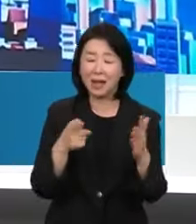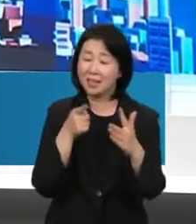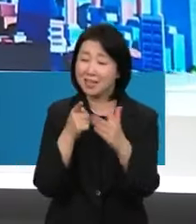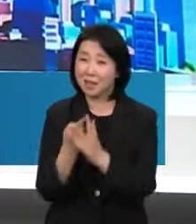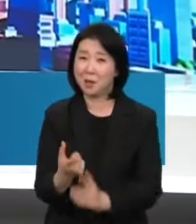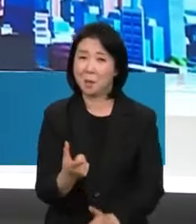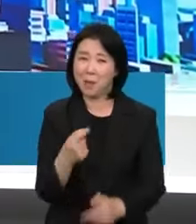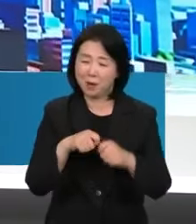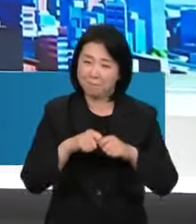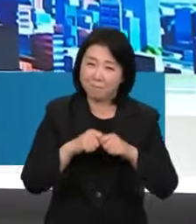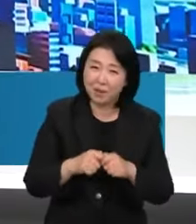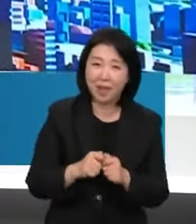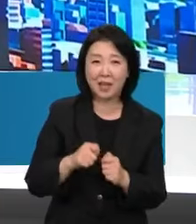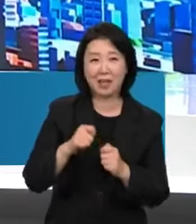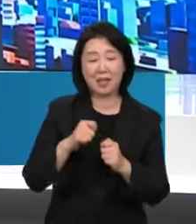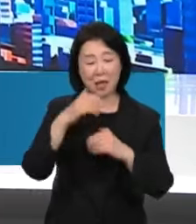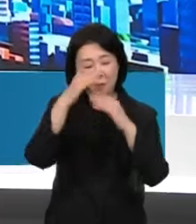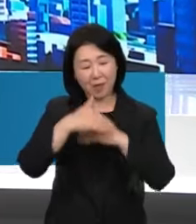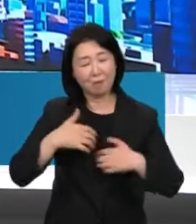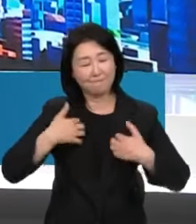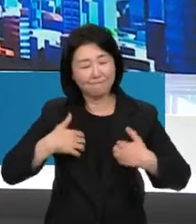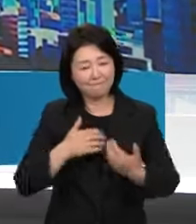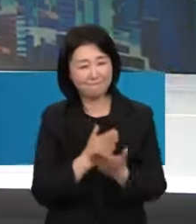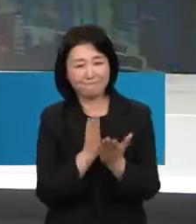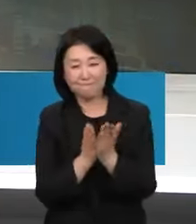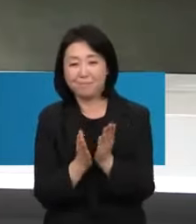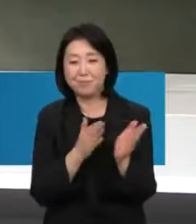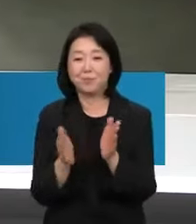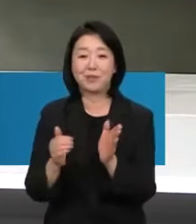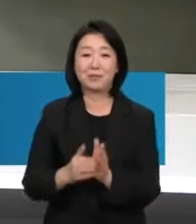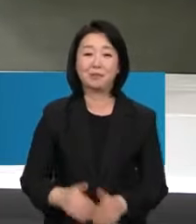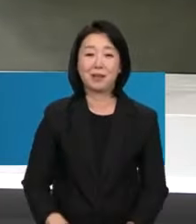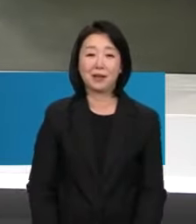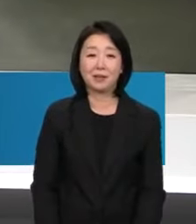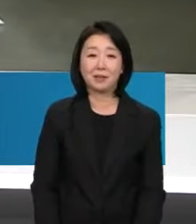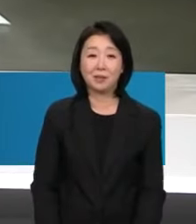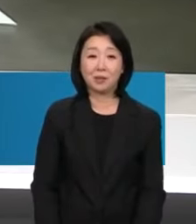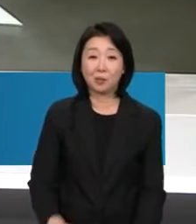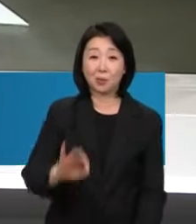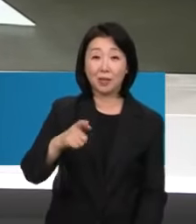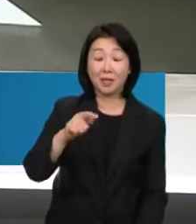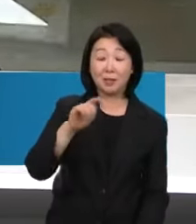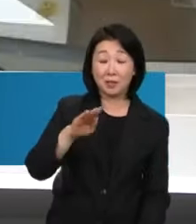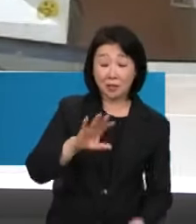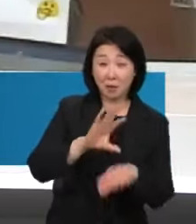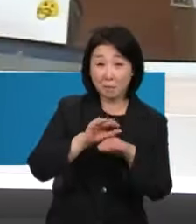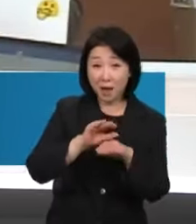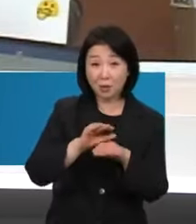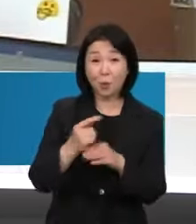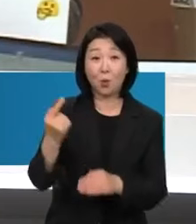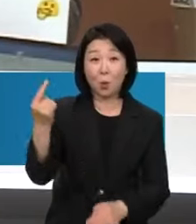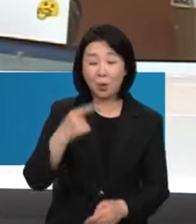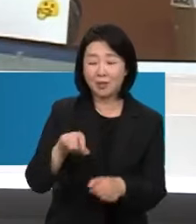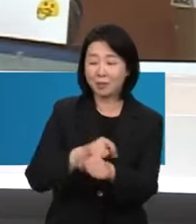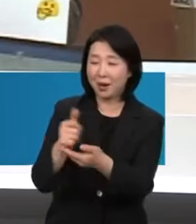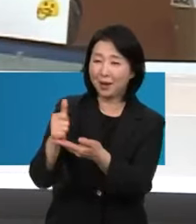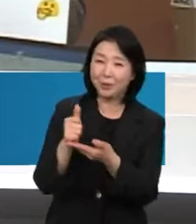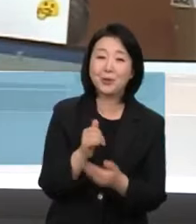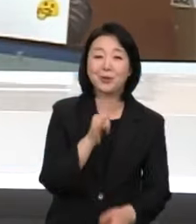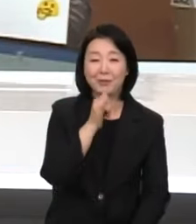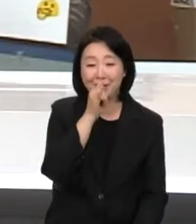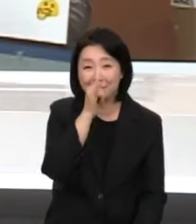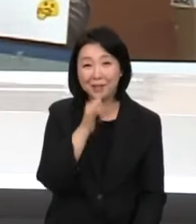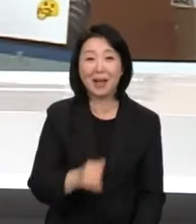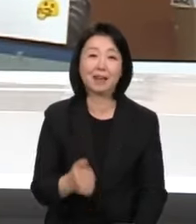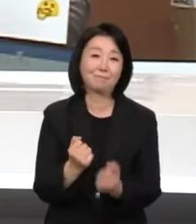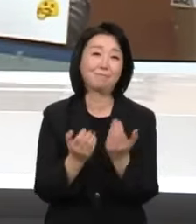빠르고 정교하게, 내용은 한층 더 재밌고 다채롭게 준비했습니다. 또 JTBC 개표 방송을 찾아오는 특별한 손님들도 있습니다.